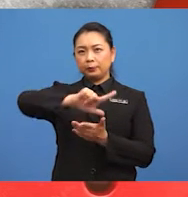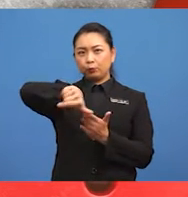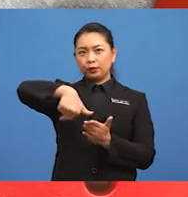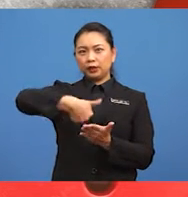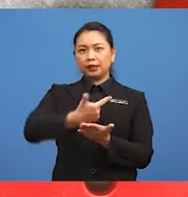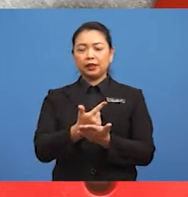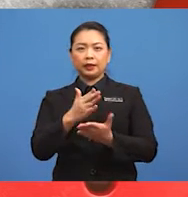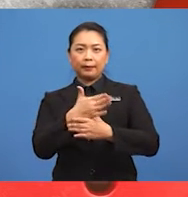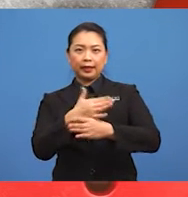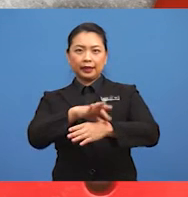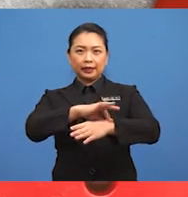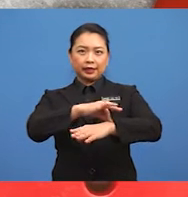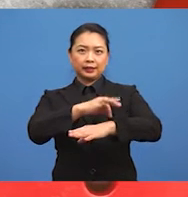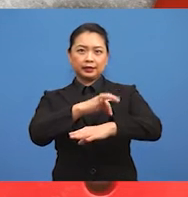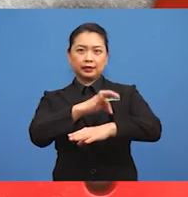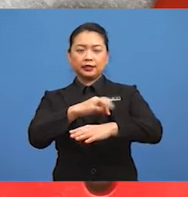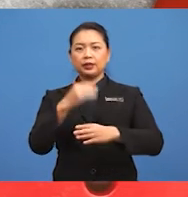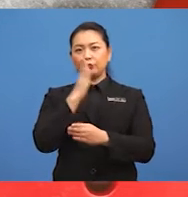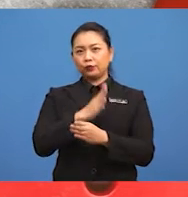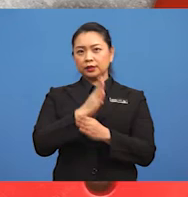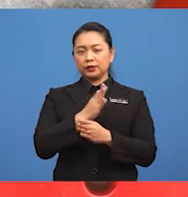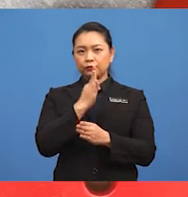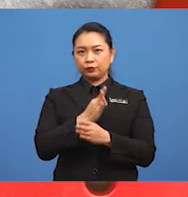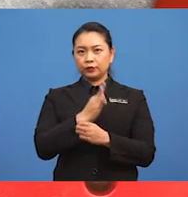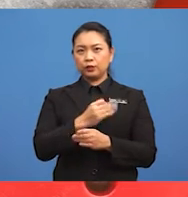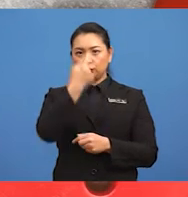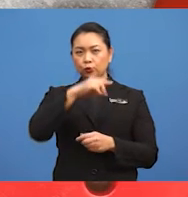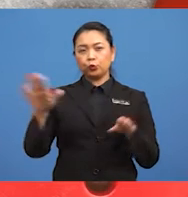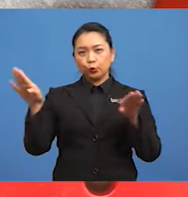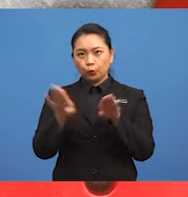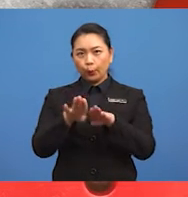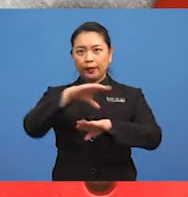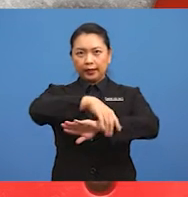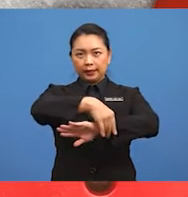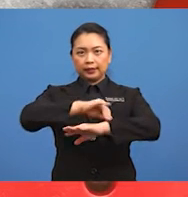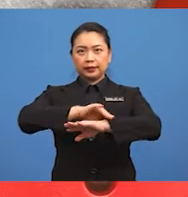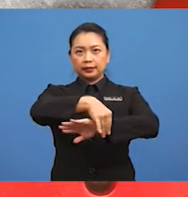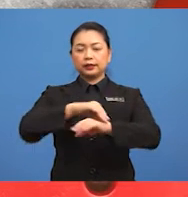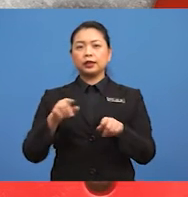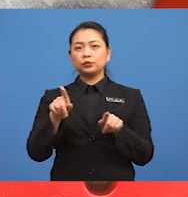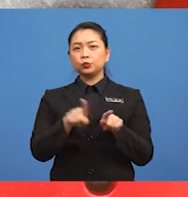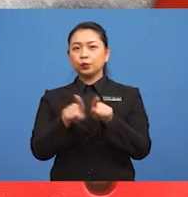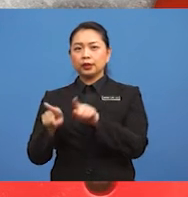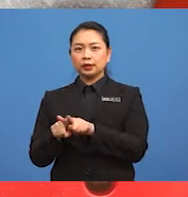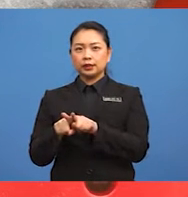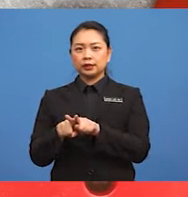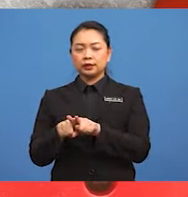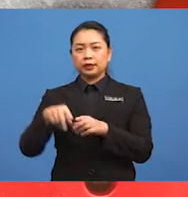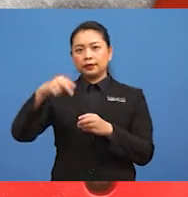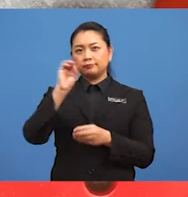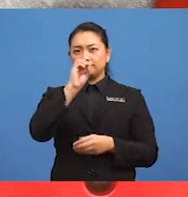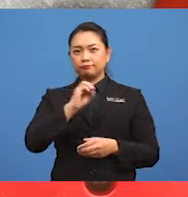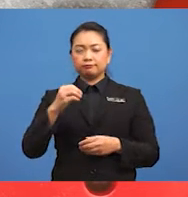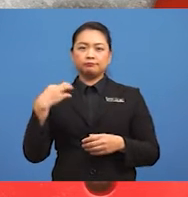bahagian tangan. Ia berfungsi untuk menutupi lengan dan juga berperanan dalam menghiasi pakaian